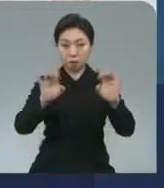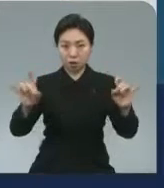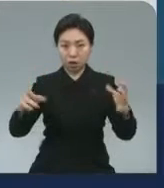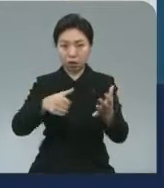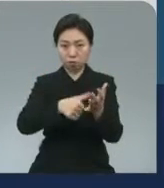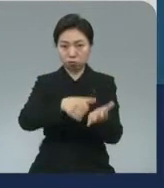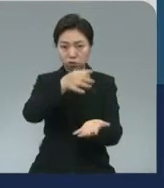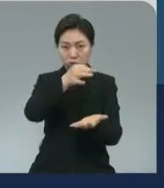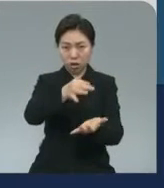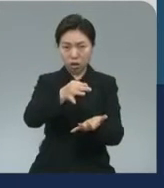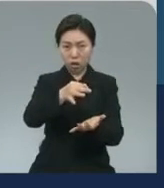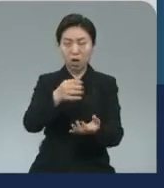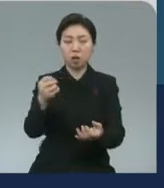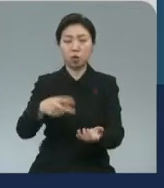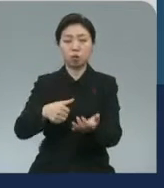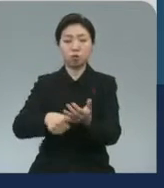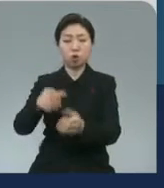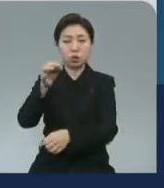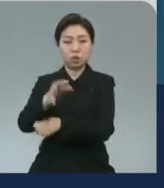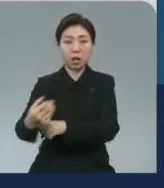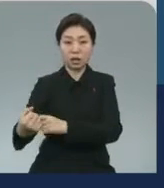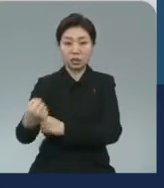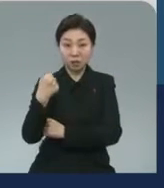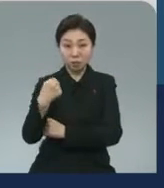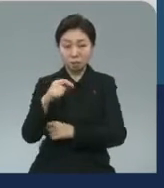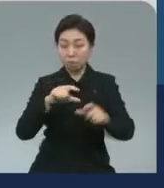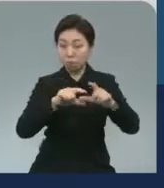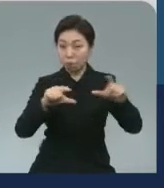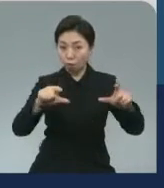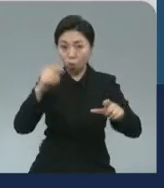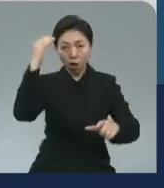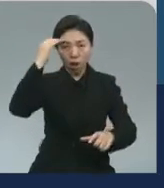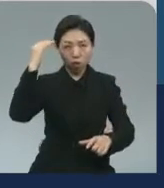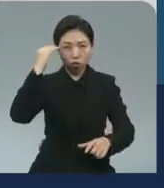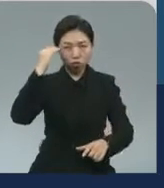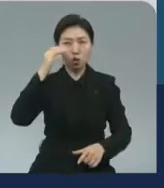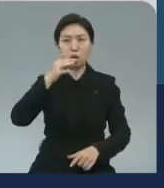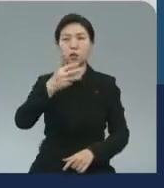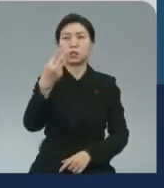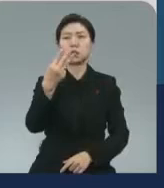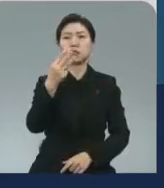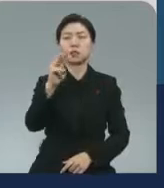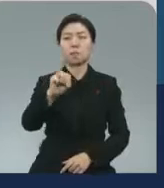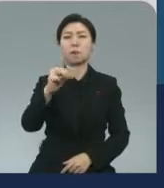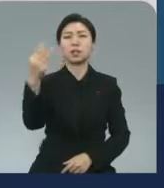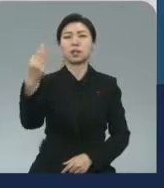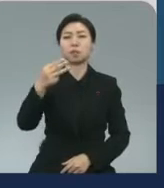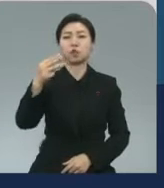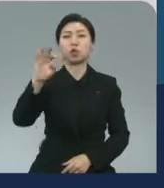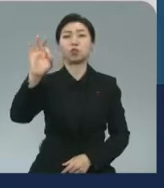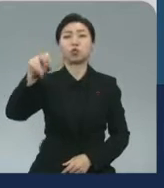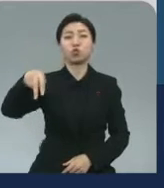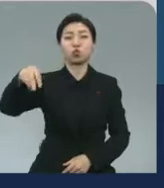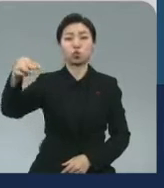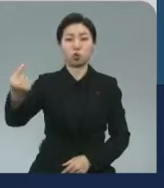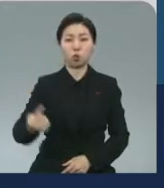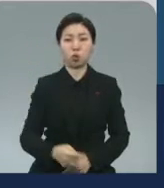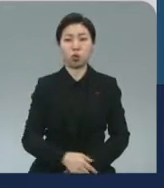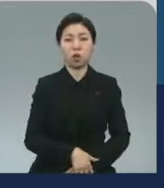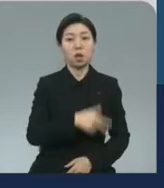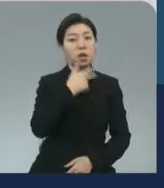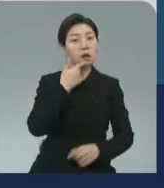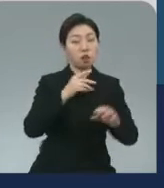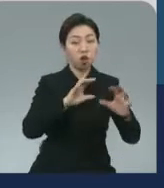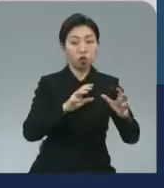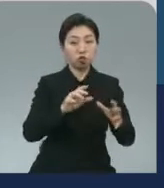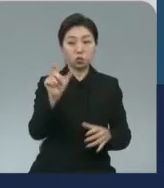较为严重。继2018年以后，全球不平等实验室再次发布了世界不平等报告。报告指